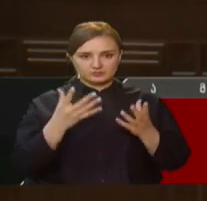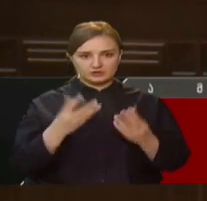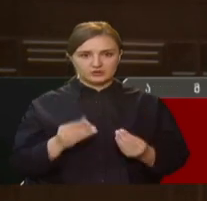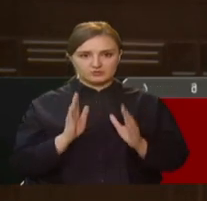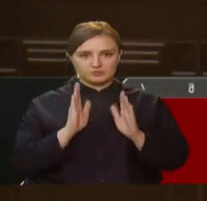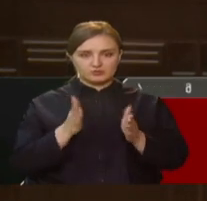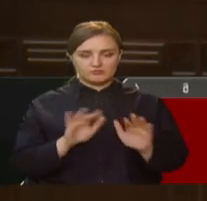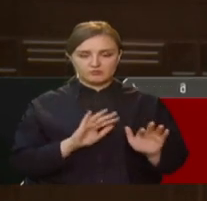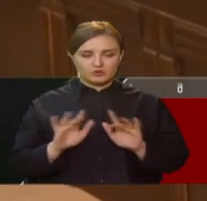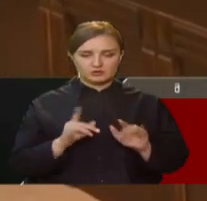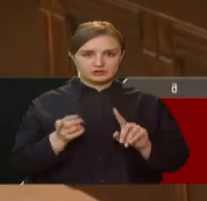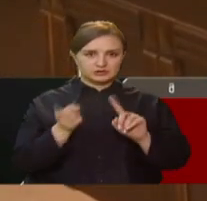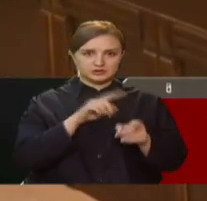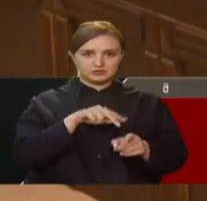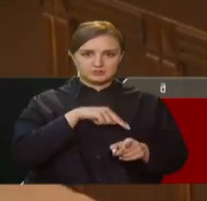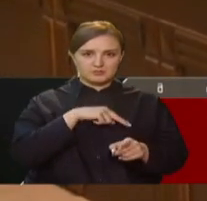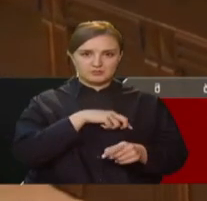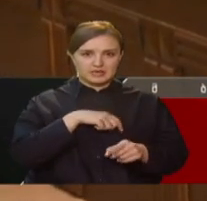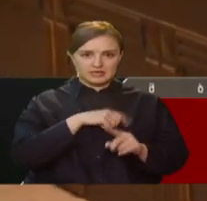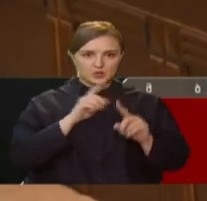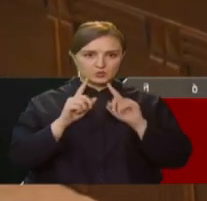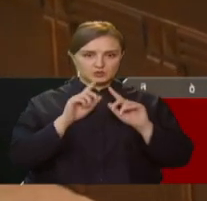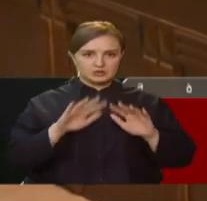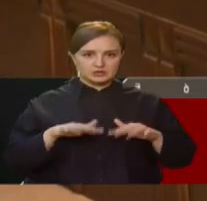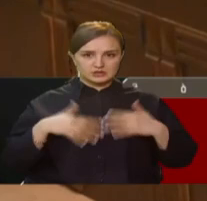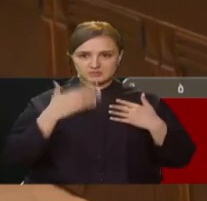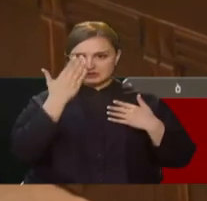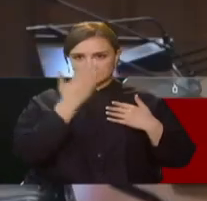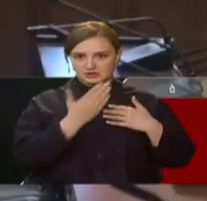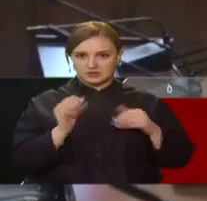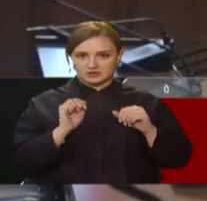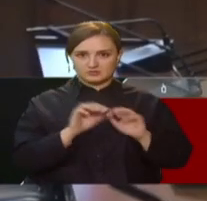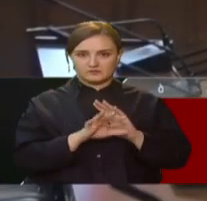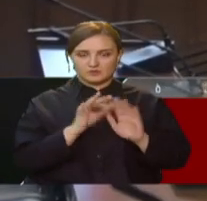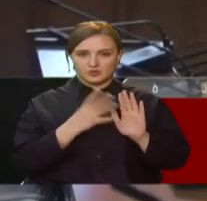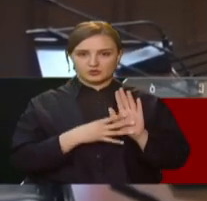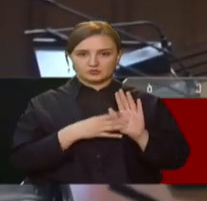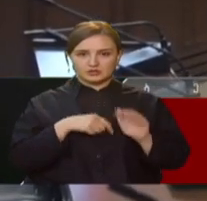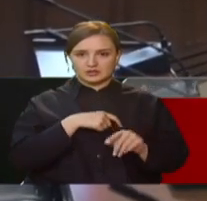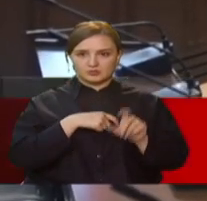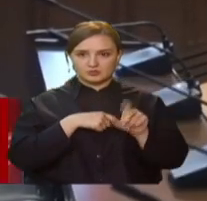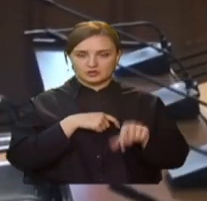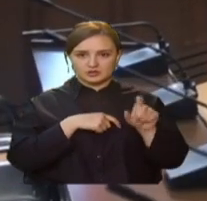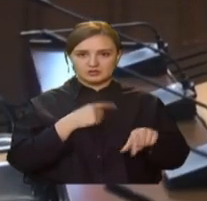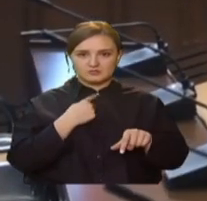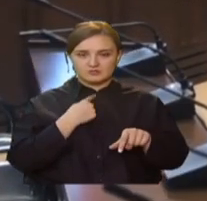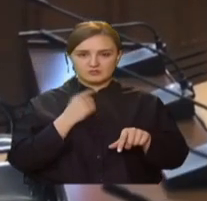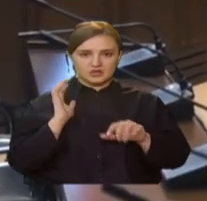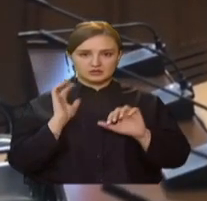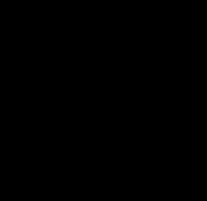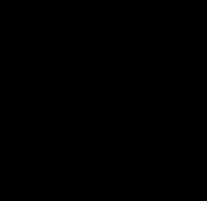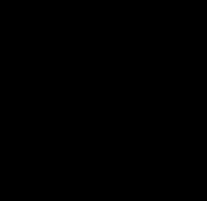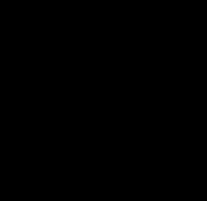შემდეგ პროცესი პლენარულ ხდომაზე გადაინაცვლებს. სახალხო დამცველის არჩევისთვის 90 დეპუტატის მხარდაჭერაა საჭირო.